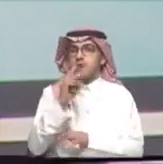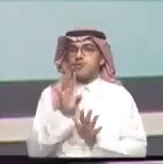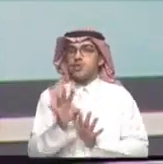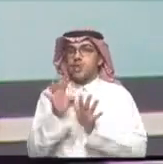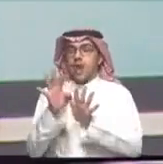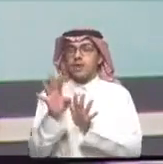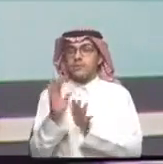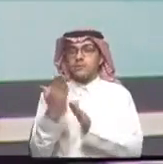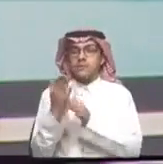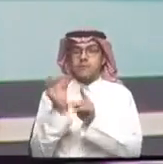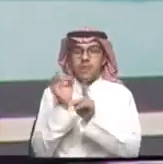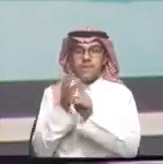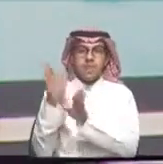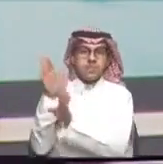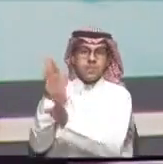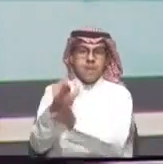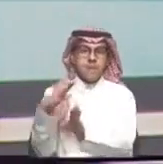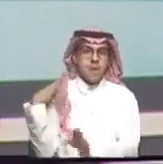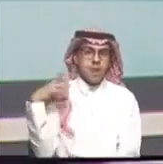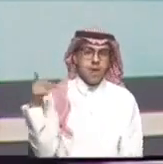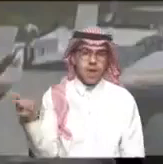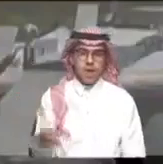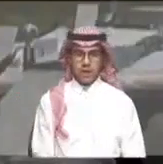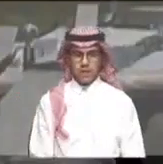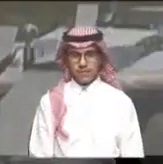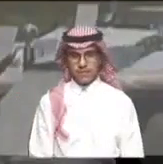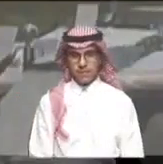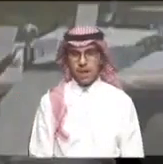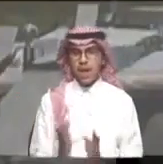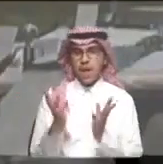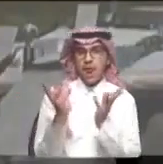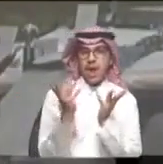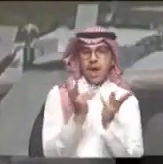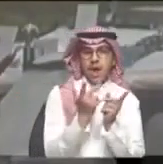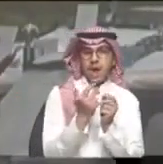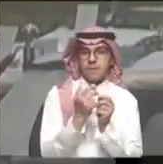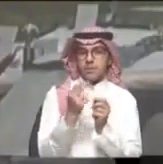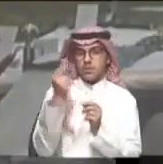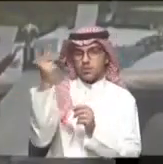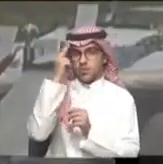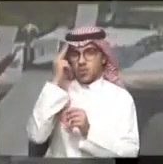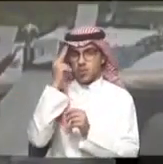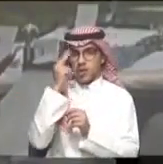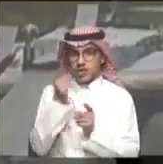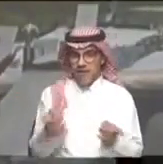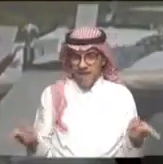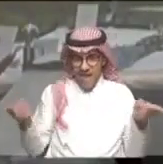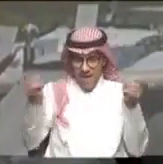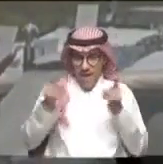الحوثية المدعومة من إيران على أراضي المملكة. عدد الصواريخ البالستية التي أطلقت على المملكة حتى